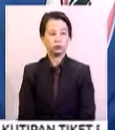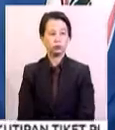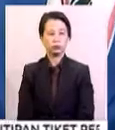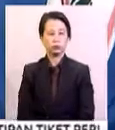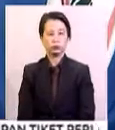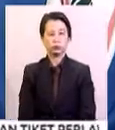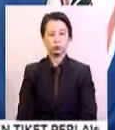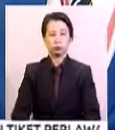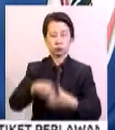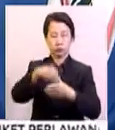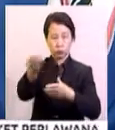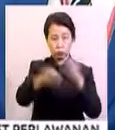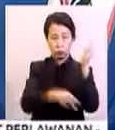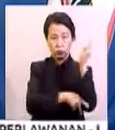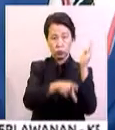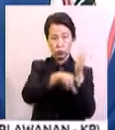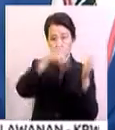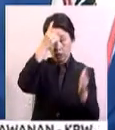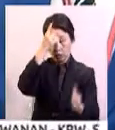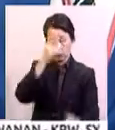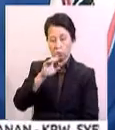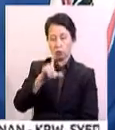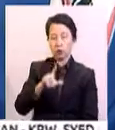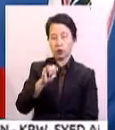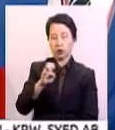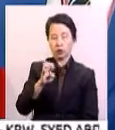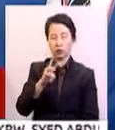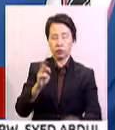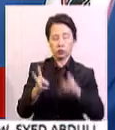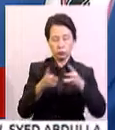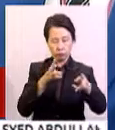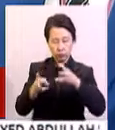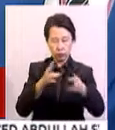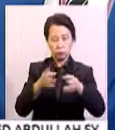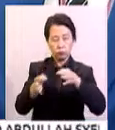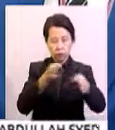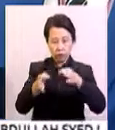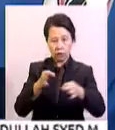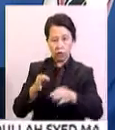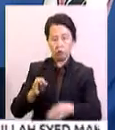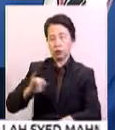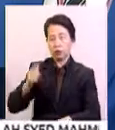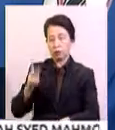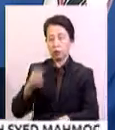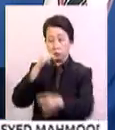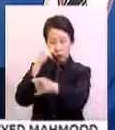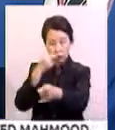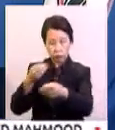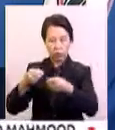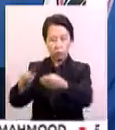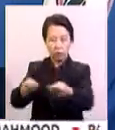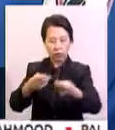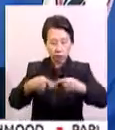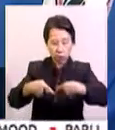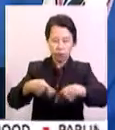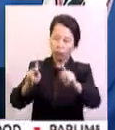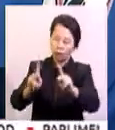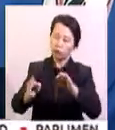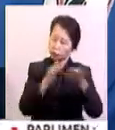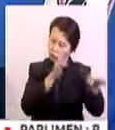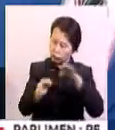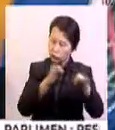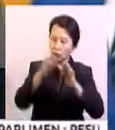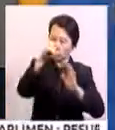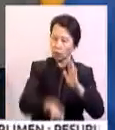Di lobi parlimen, Datuk Liu menjelaskan menerusi jawatan kuasa terbabit, Datuk Sri Najib diberi peluang menjelaskan dengan lebih